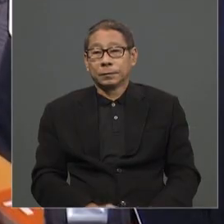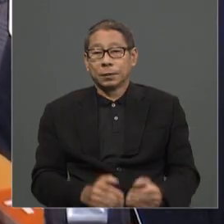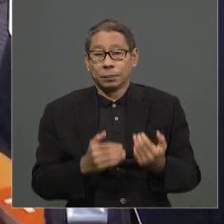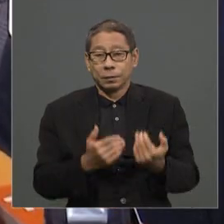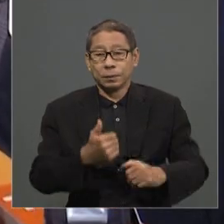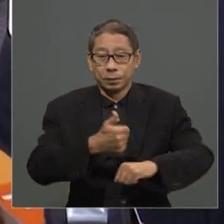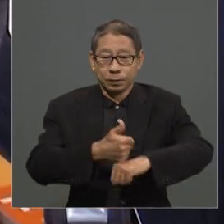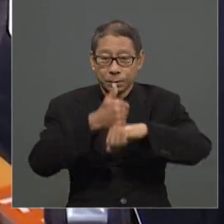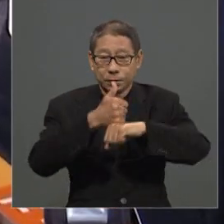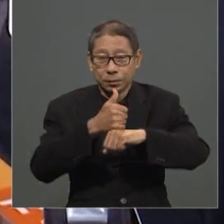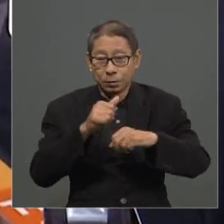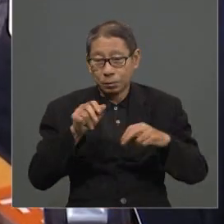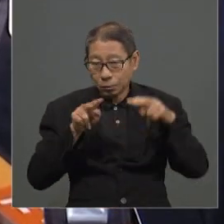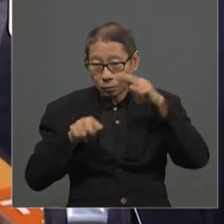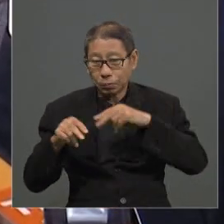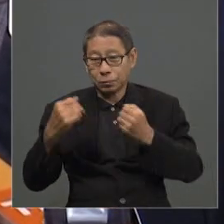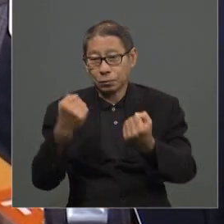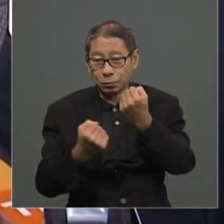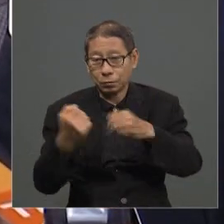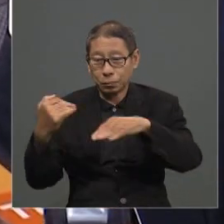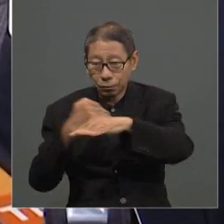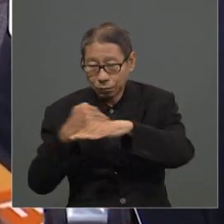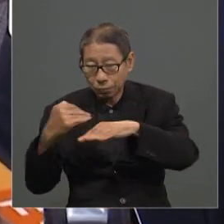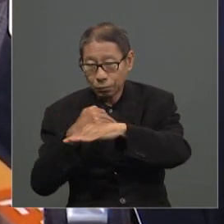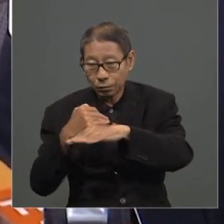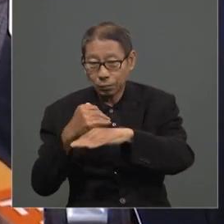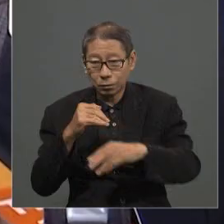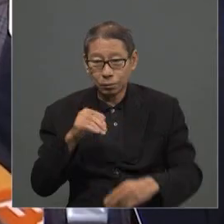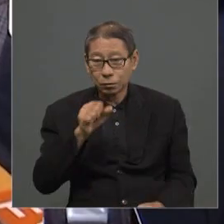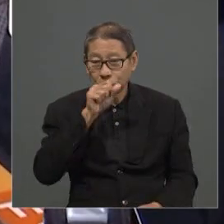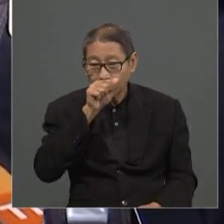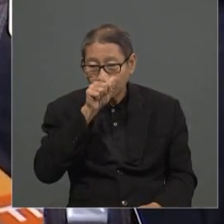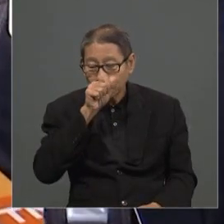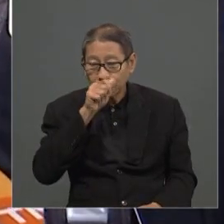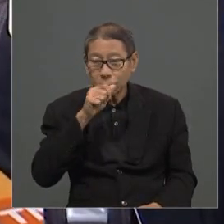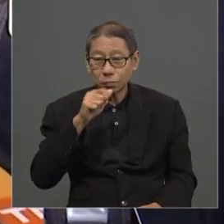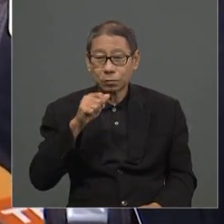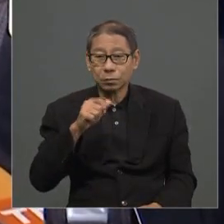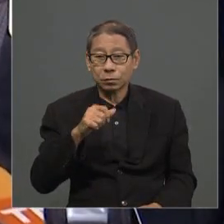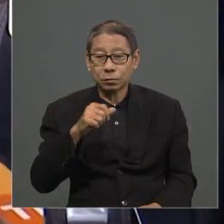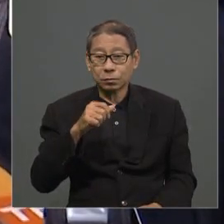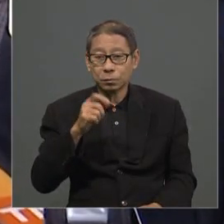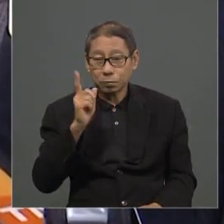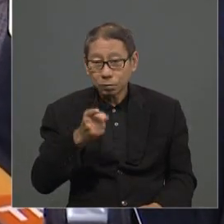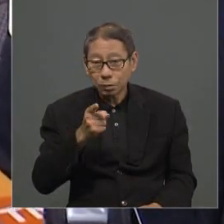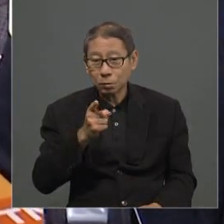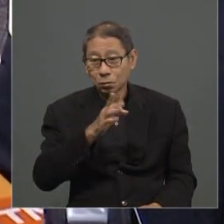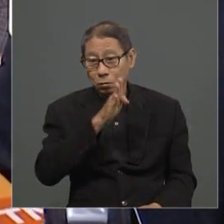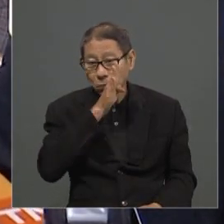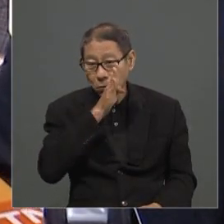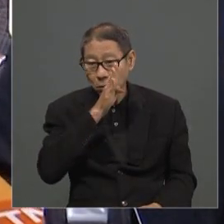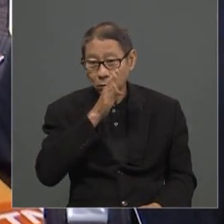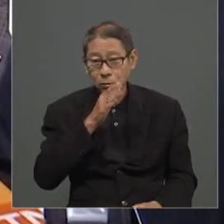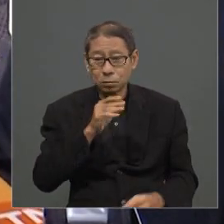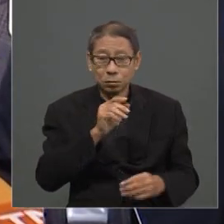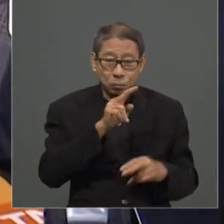ก็ไล่บี้ขนส่งแบบมากพอสมควรเลยล่ะตรวจทิปหรือเปล่าทำไมถึงตรวจแล้วมี6ถึงเวลาตอนนี้กลายเป็นมี11